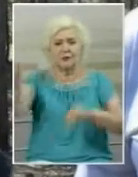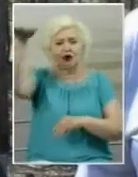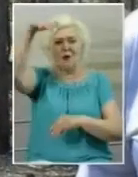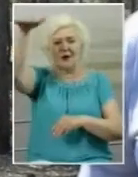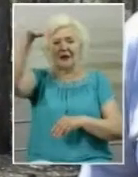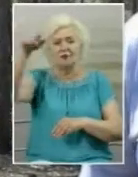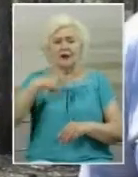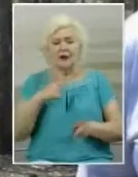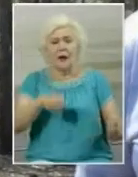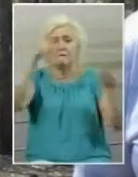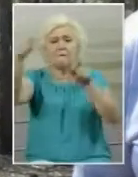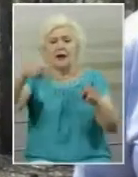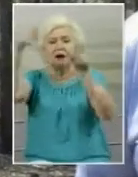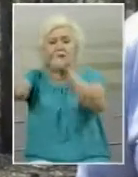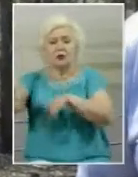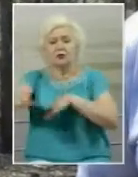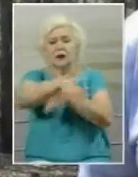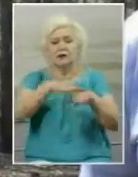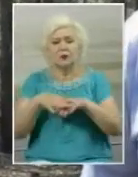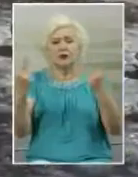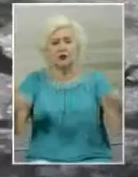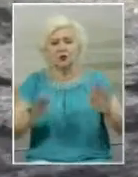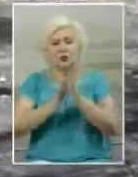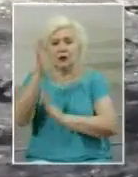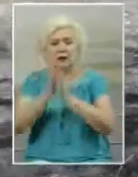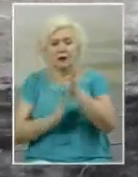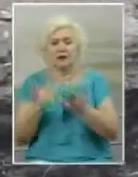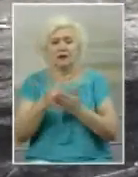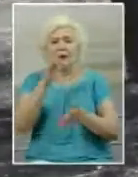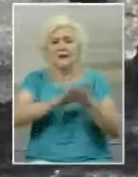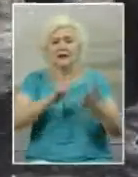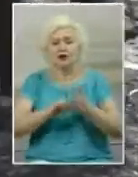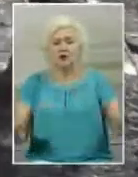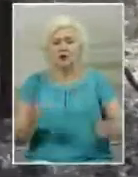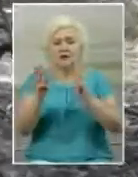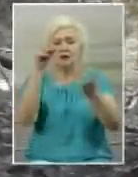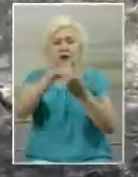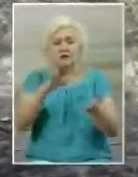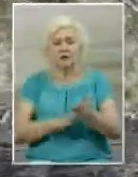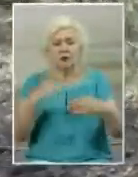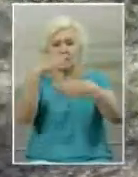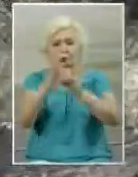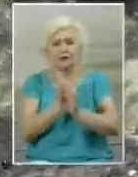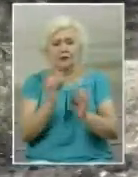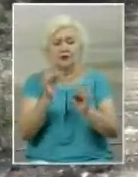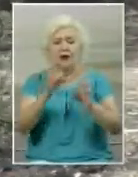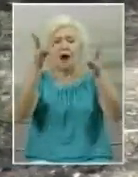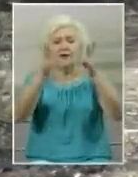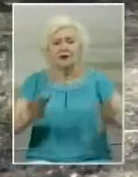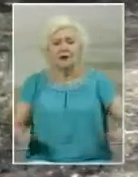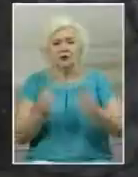які перекидалися на площі других лісництв. Наразі причини займання встановлює лабораторія аварійно-рятувального